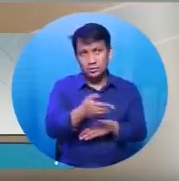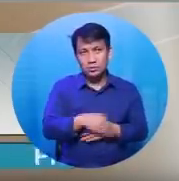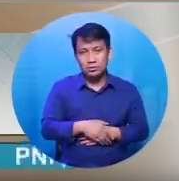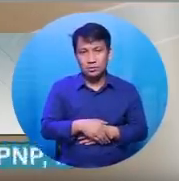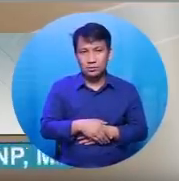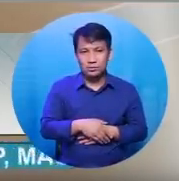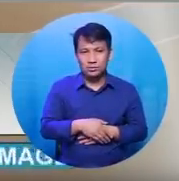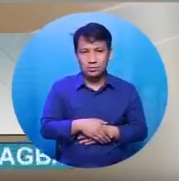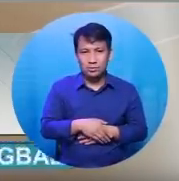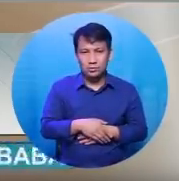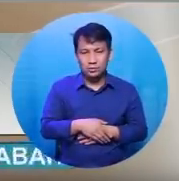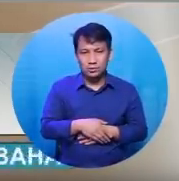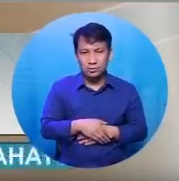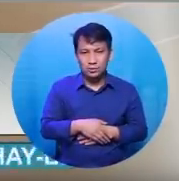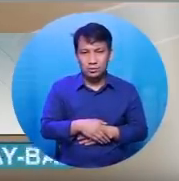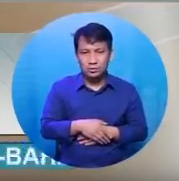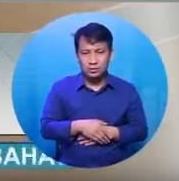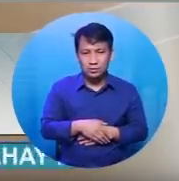nag-iwan na lang po siya ng